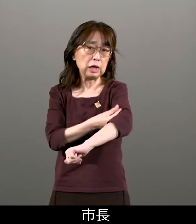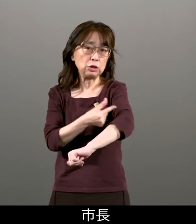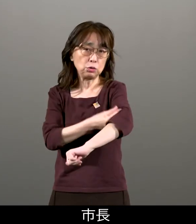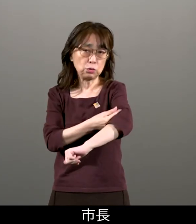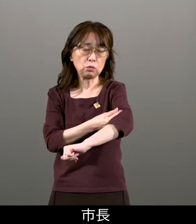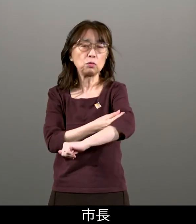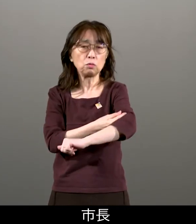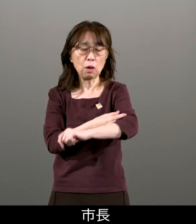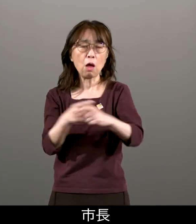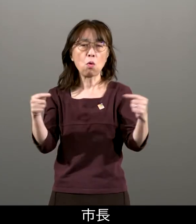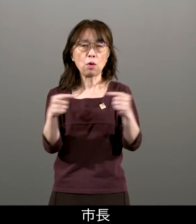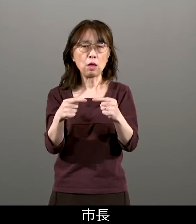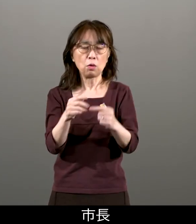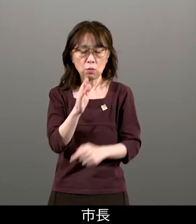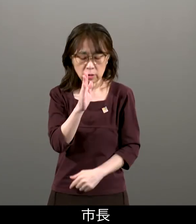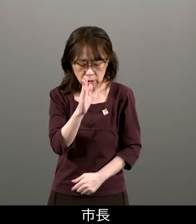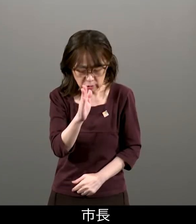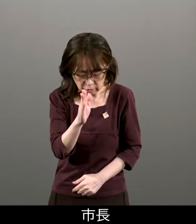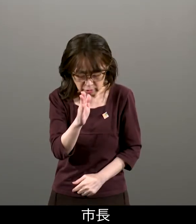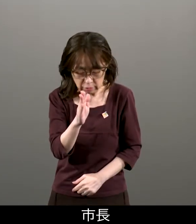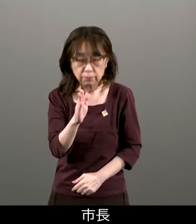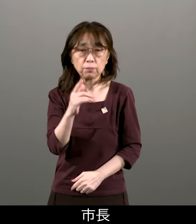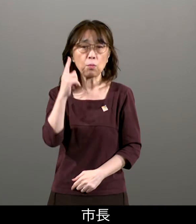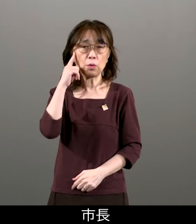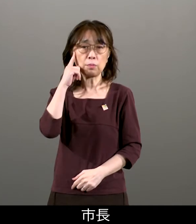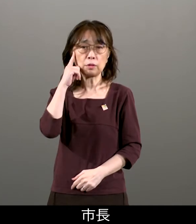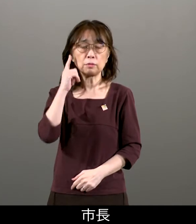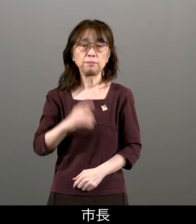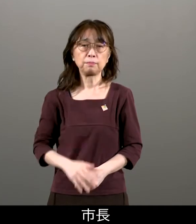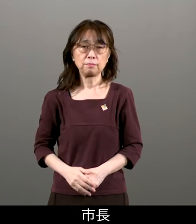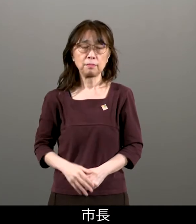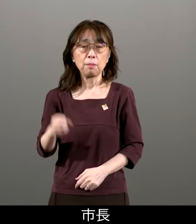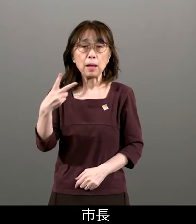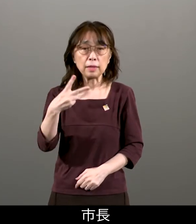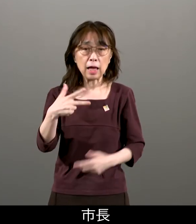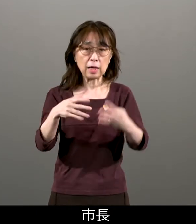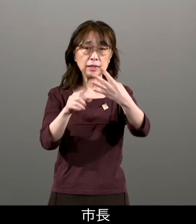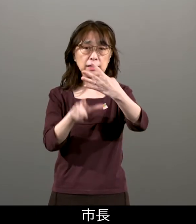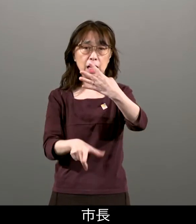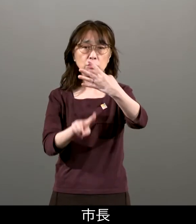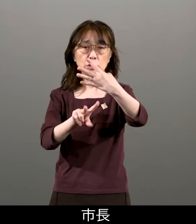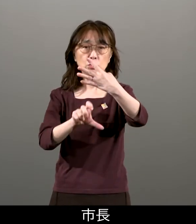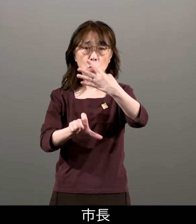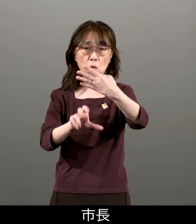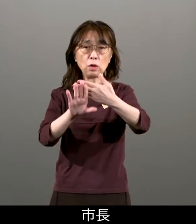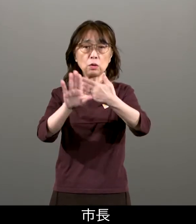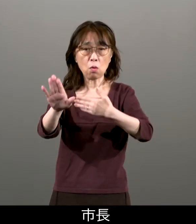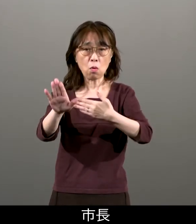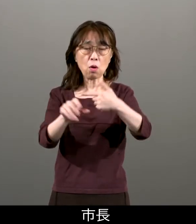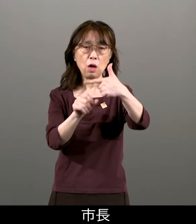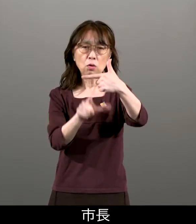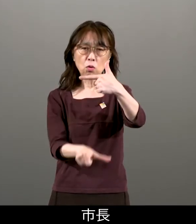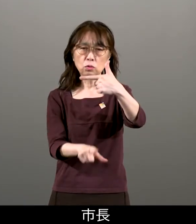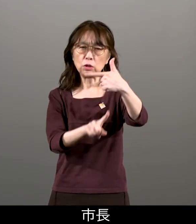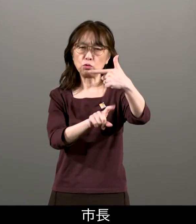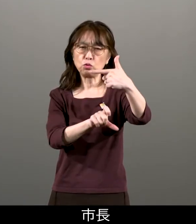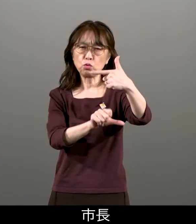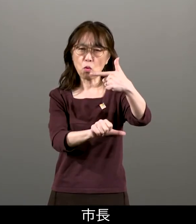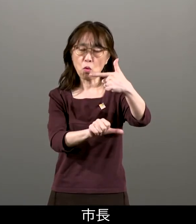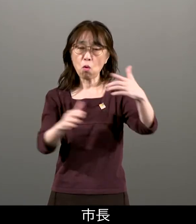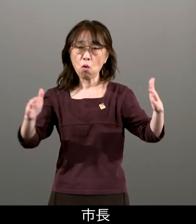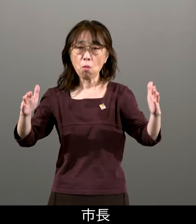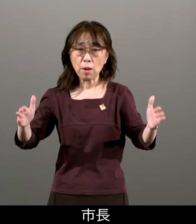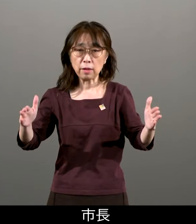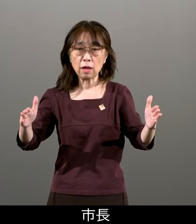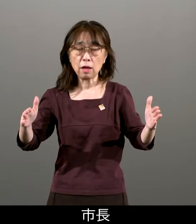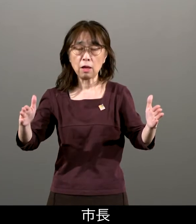ご検討をお願いをしたいと思います。また4月25日から6月15日までの